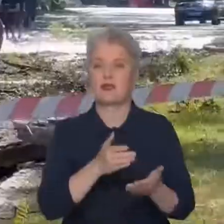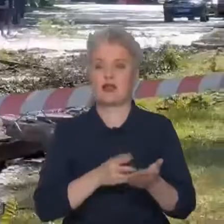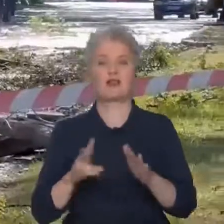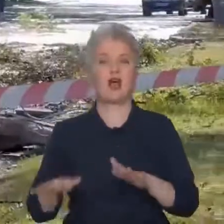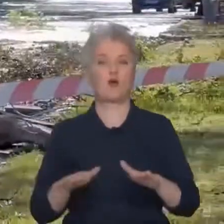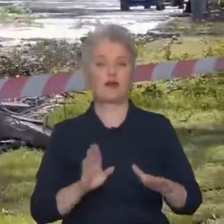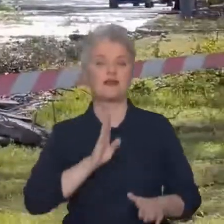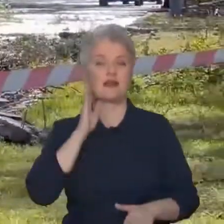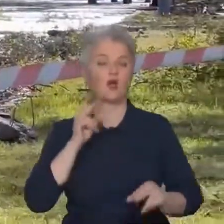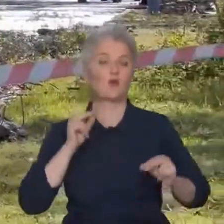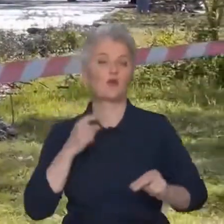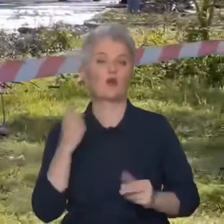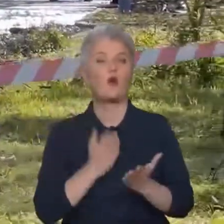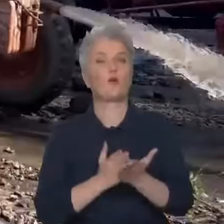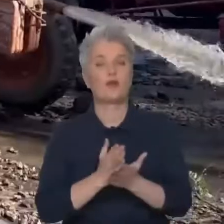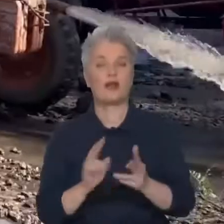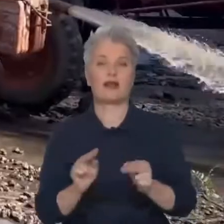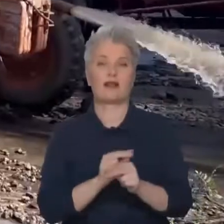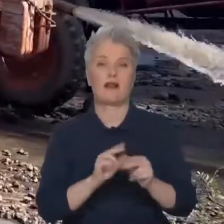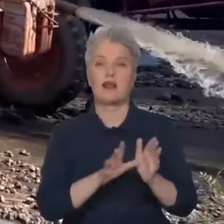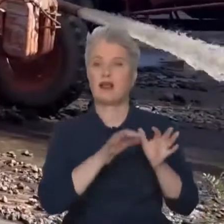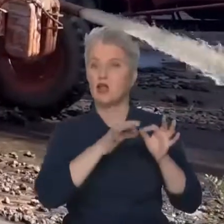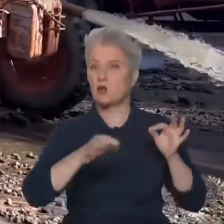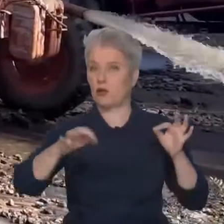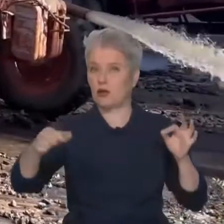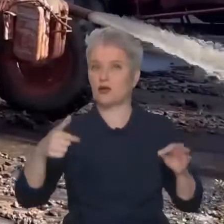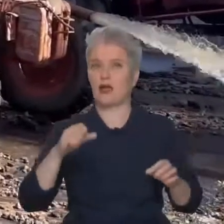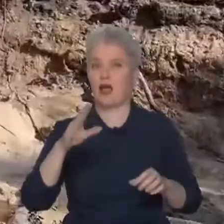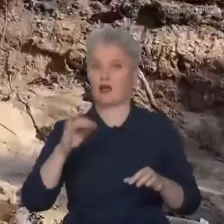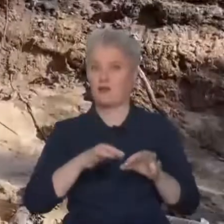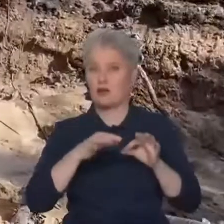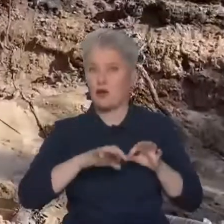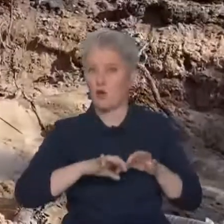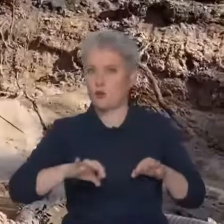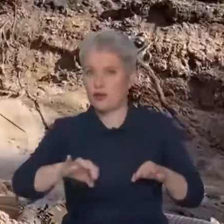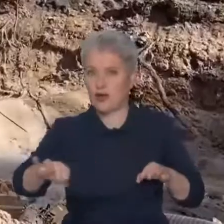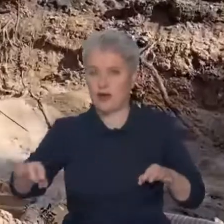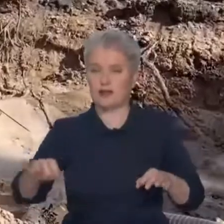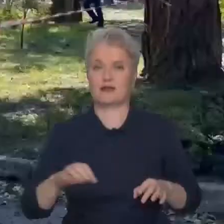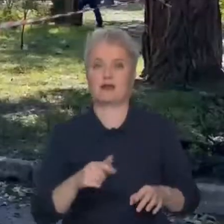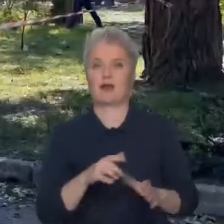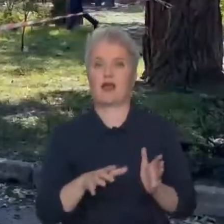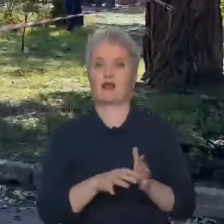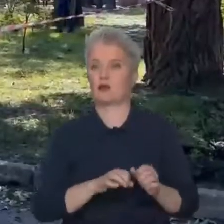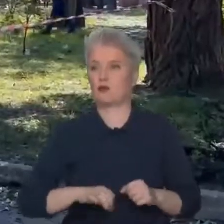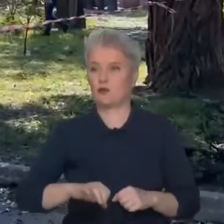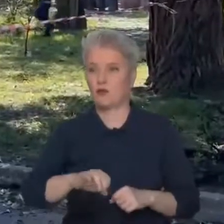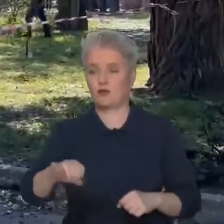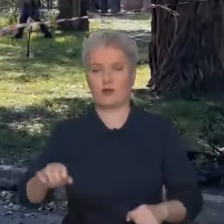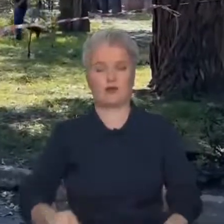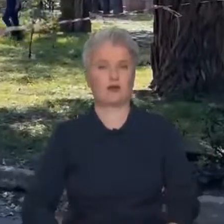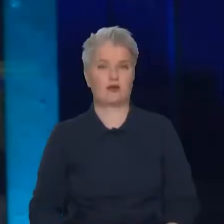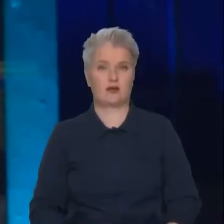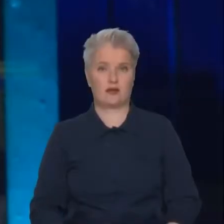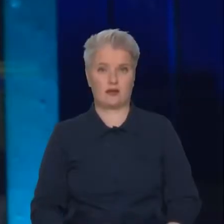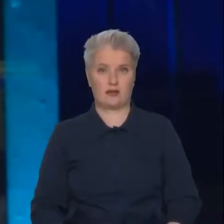працюють комунальники, які лагодять електромережі, газові комунікації та водопровід. Єлизавета Кротик. Єдині новини на Суспільному.